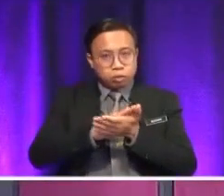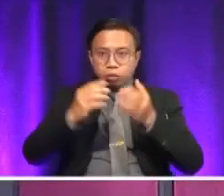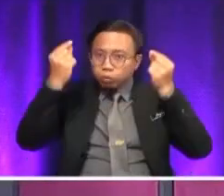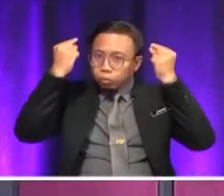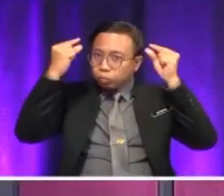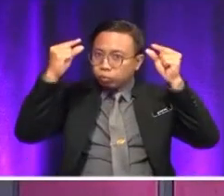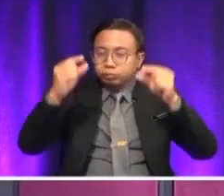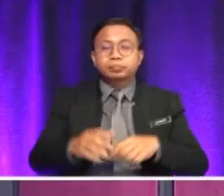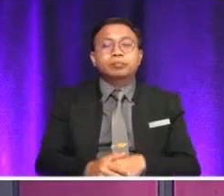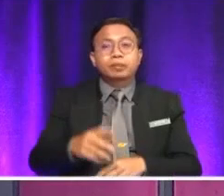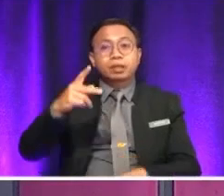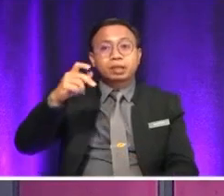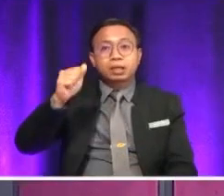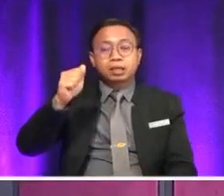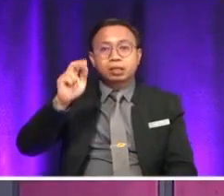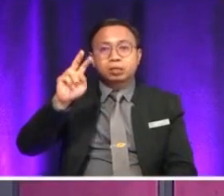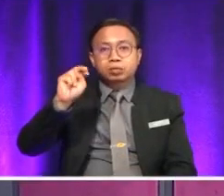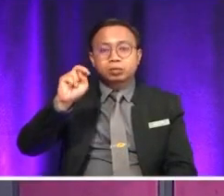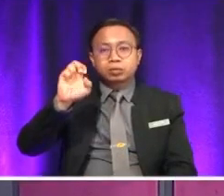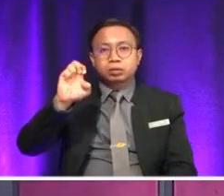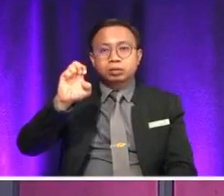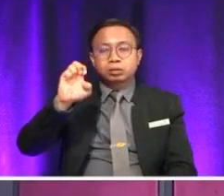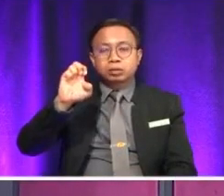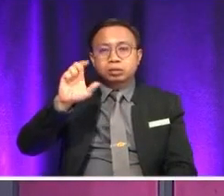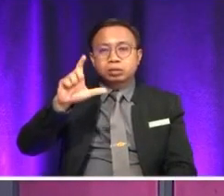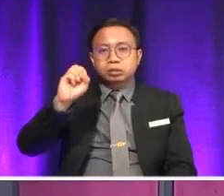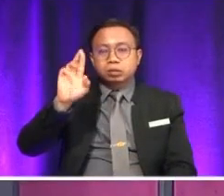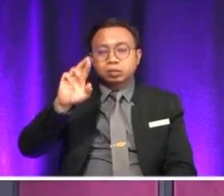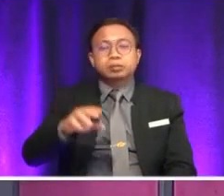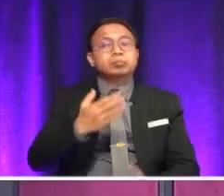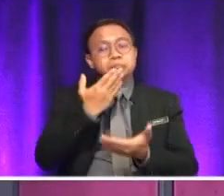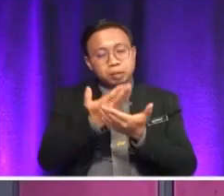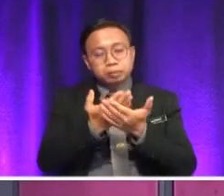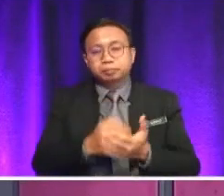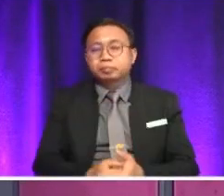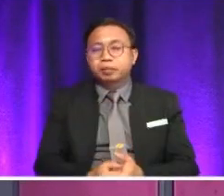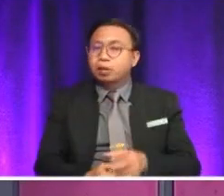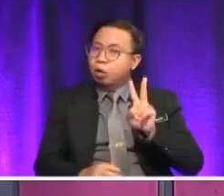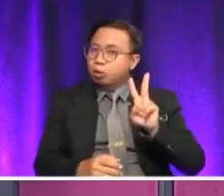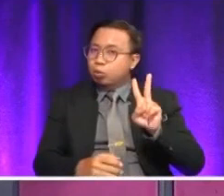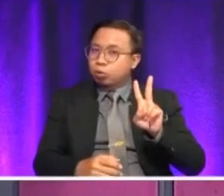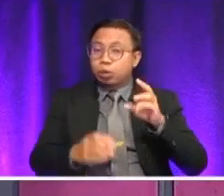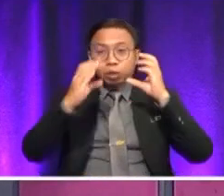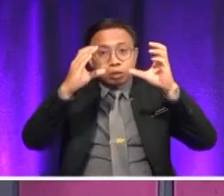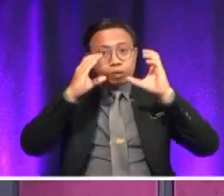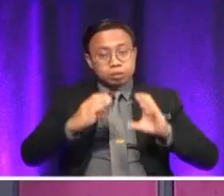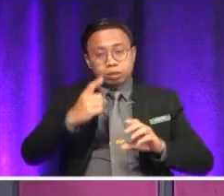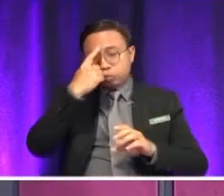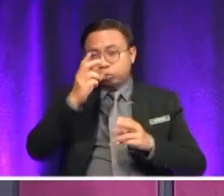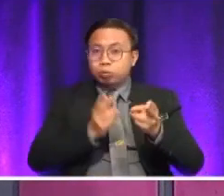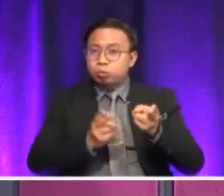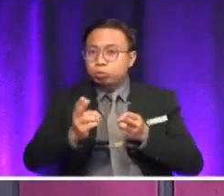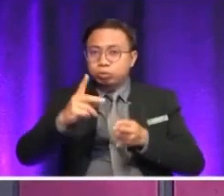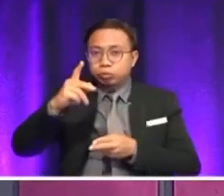guru. Kaunselor yang paling terbaik. Itu yang pertama. Yang kedua, cara untuk menangani konflik